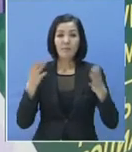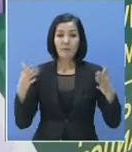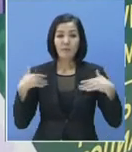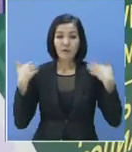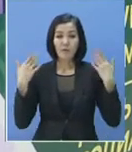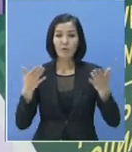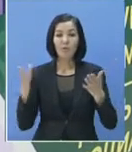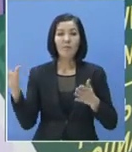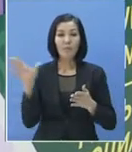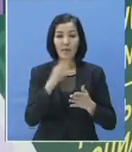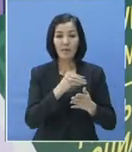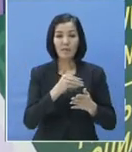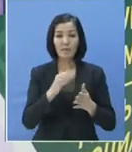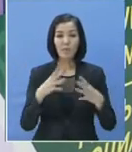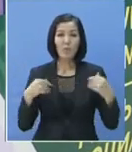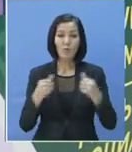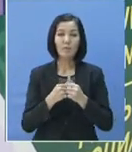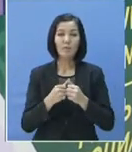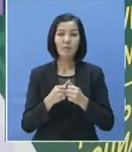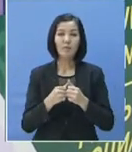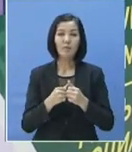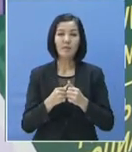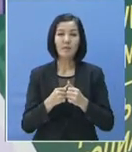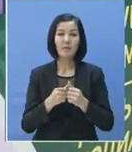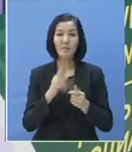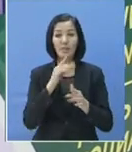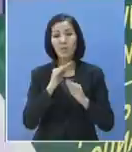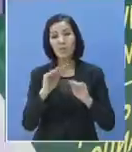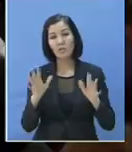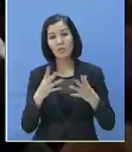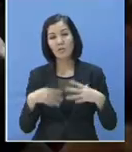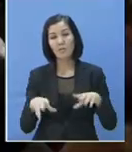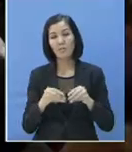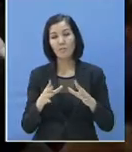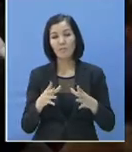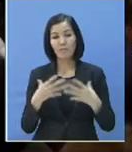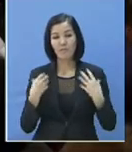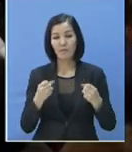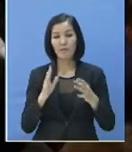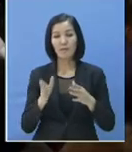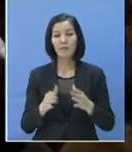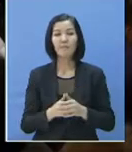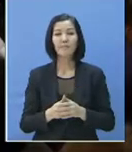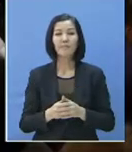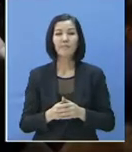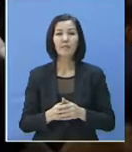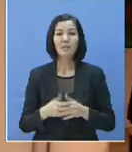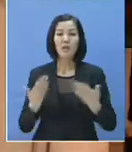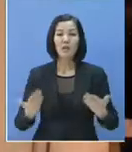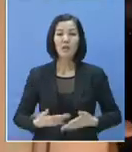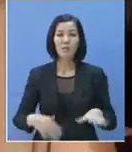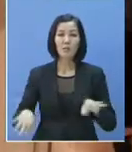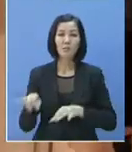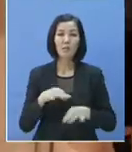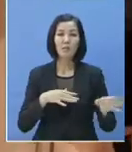да. Бәрлеріңізге, отбасыларыңызға береке, еліміз тыныш, жұртымыз аман болсын. Сонымен қатар салтанатты басқосуда әлеуметтік жобаларды іске